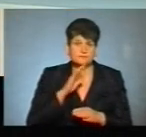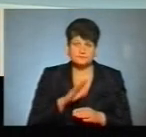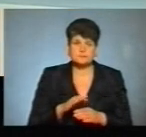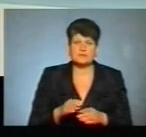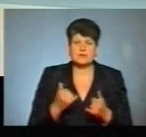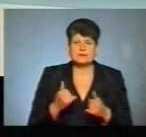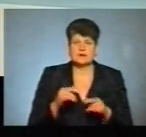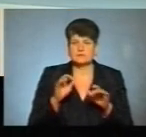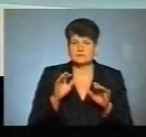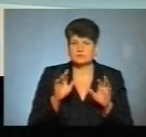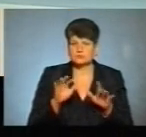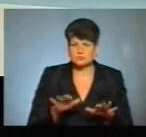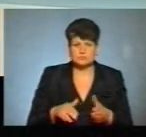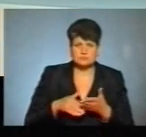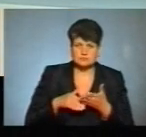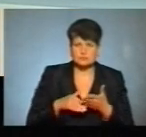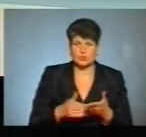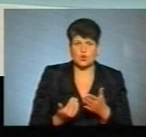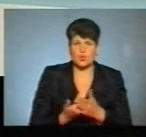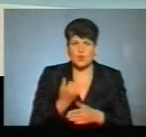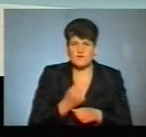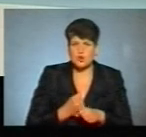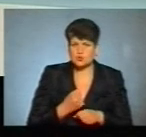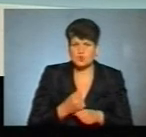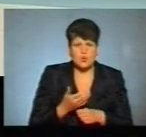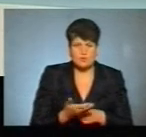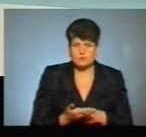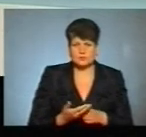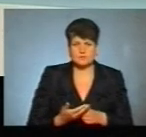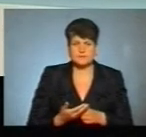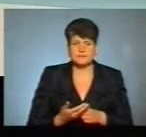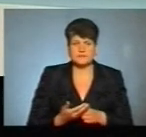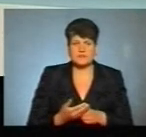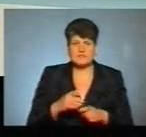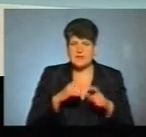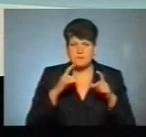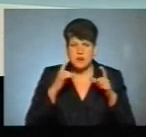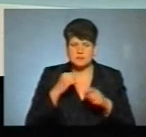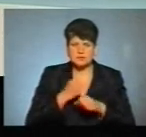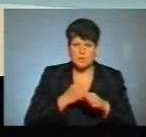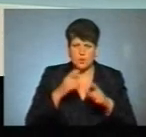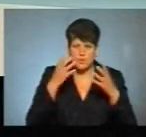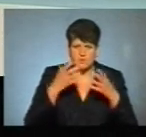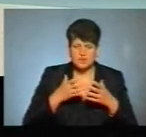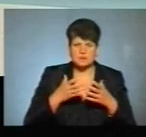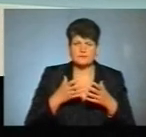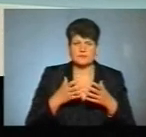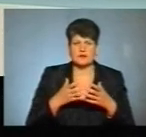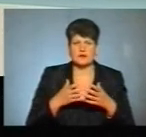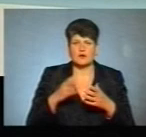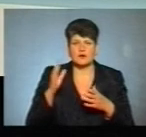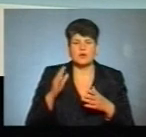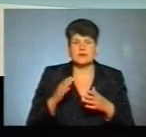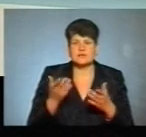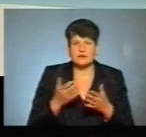зараз IT-сектор дуже потужно долучився до нових розробок. Вони маски збирають, ці